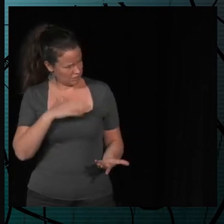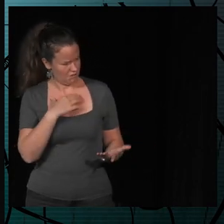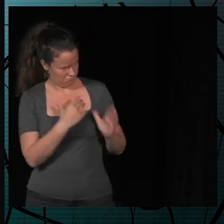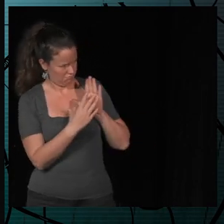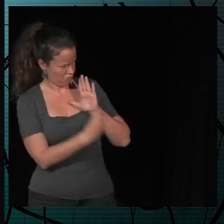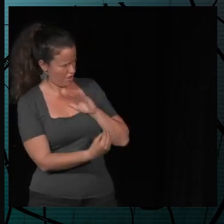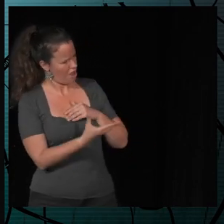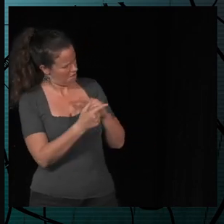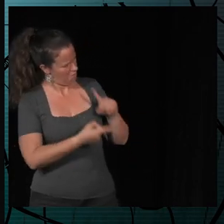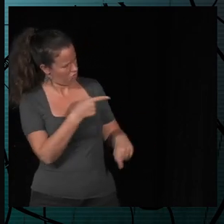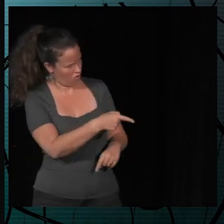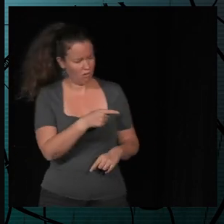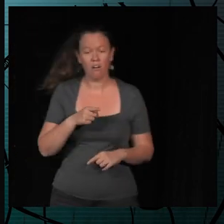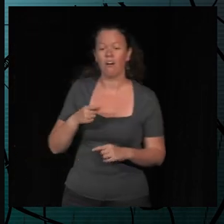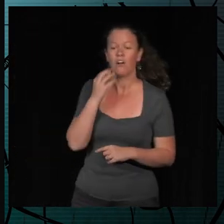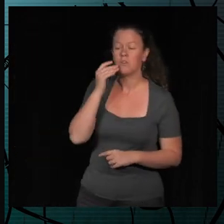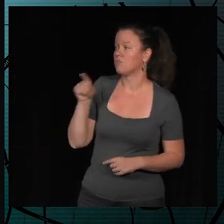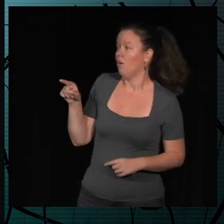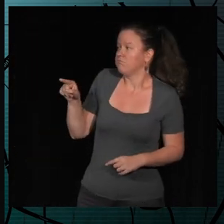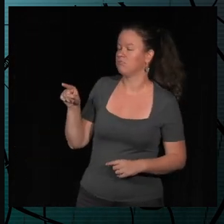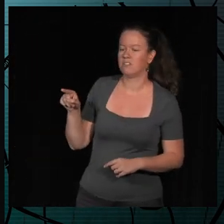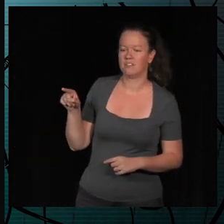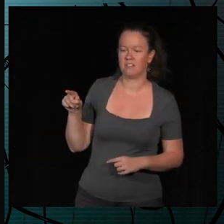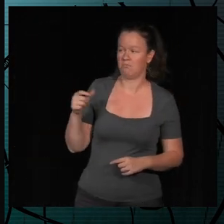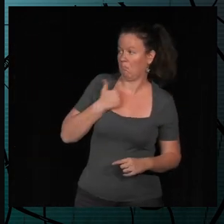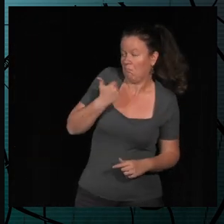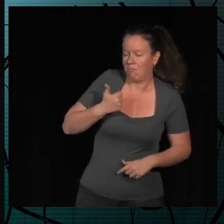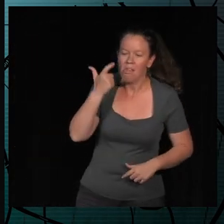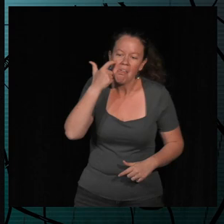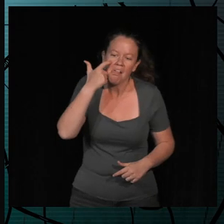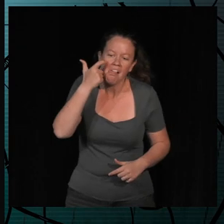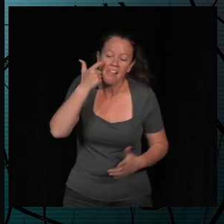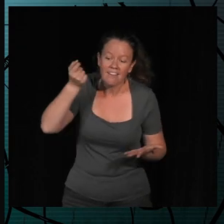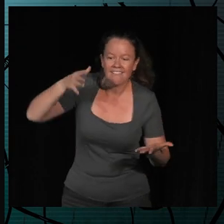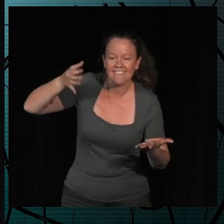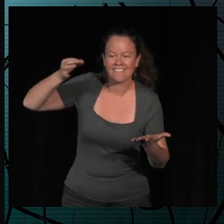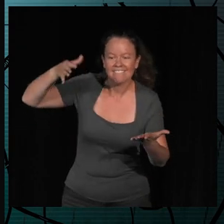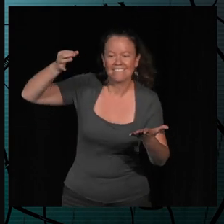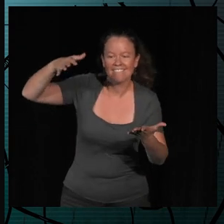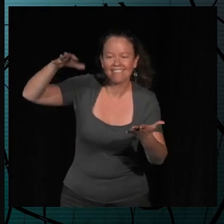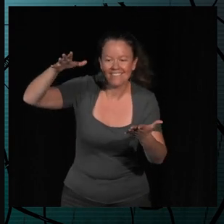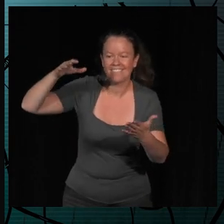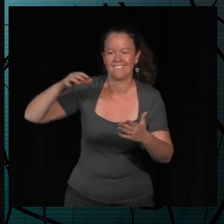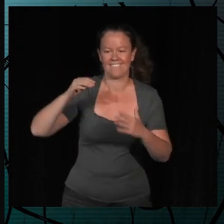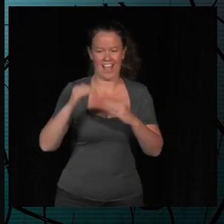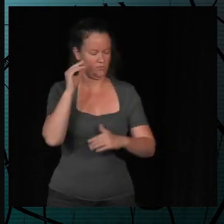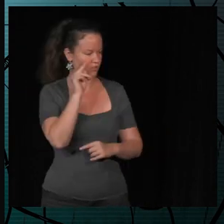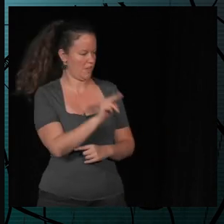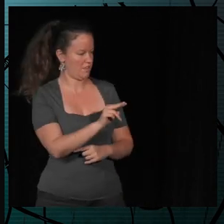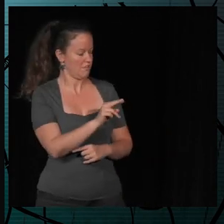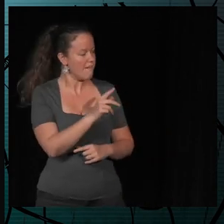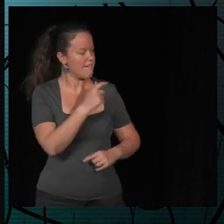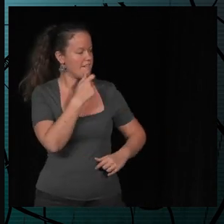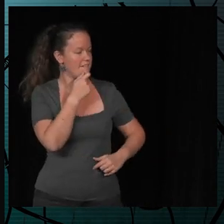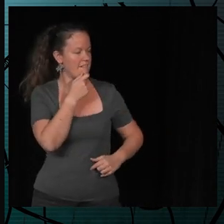cause toujours tu m'intéresses et les ados font à leur tête ils innovent ils découvrent et les adultes disent mais c'est pas si con finalement